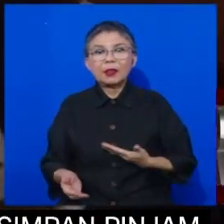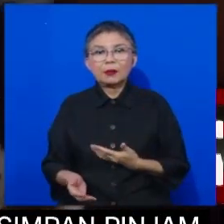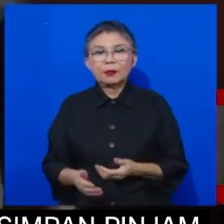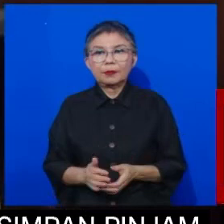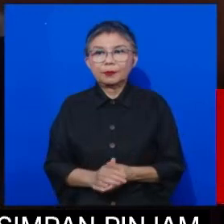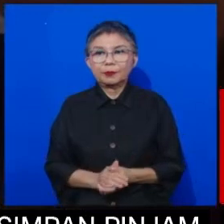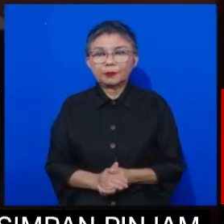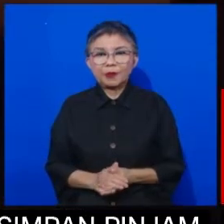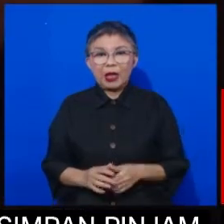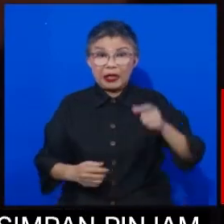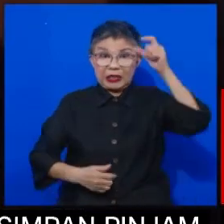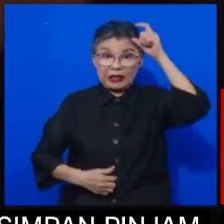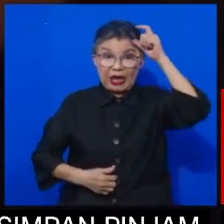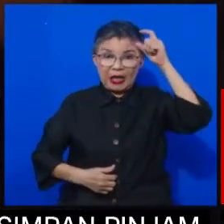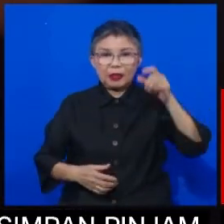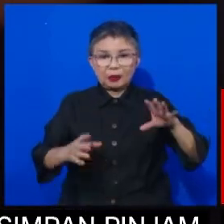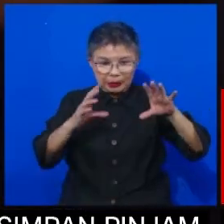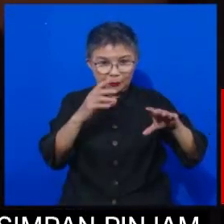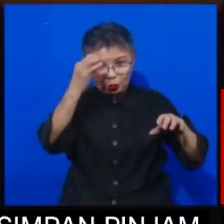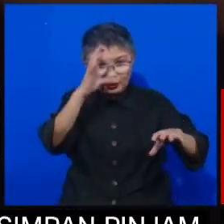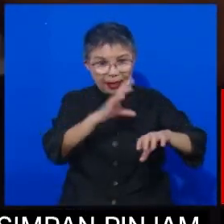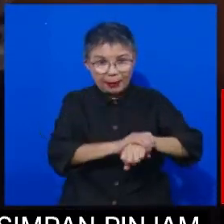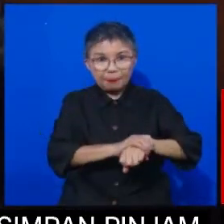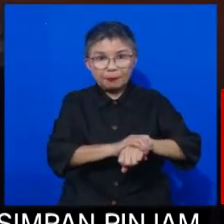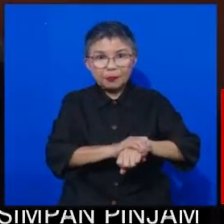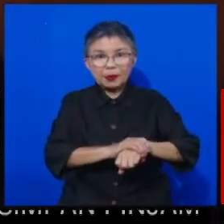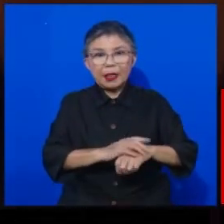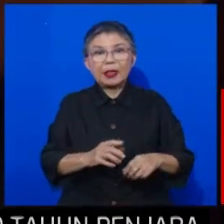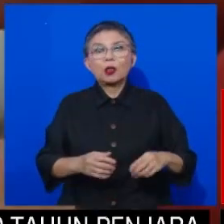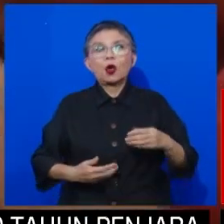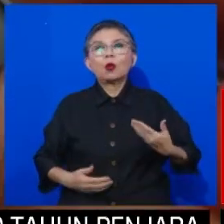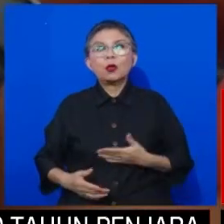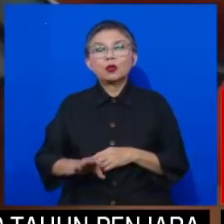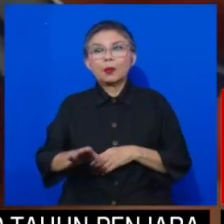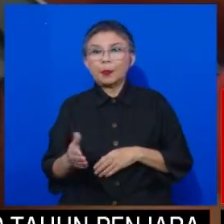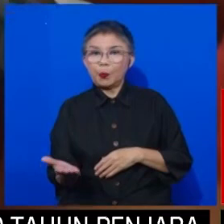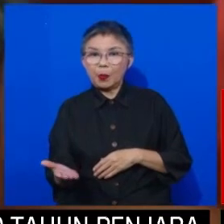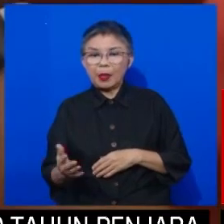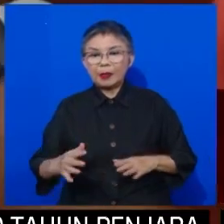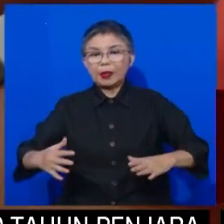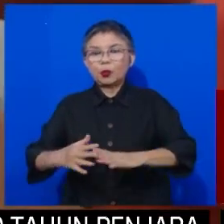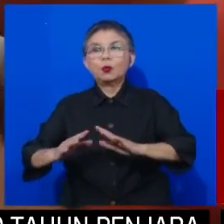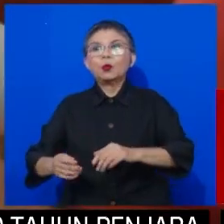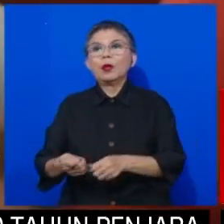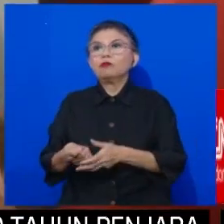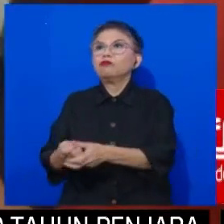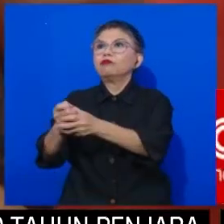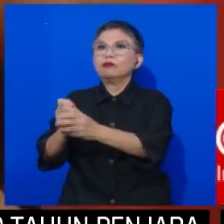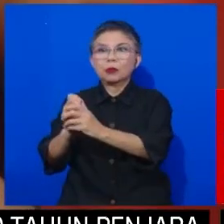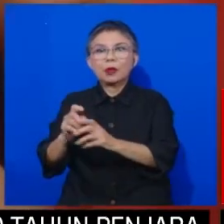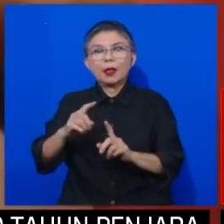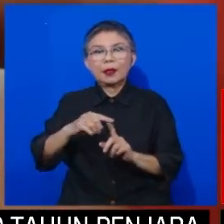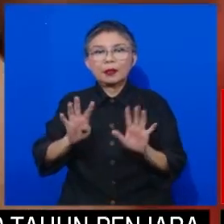Barat. Tersangka pelaku ditangkap seminggu setelah korban ditemukan tewas di sebuah perkebunan sawit pada Kamis 9 Maret